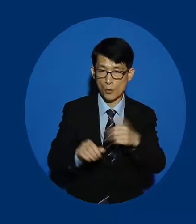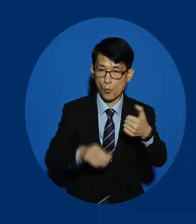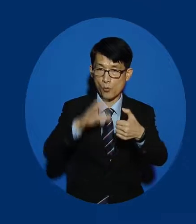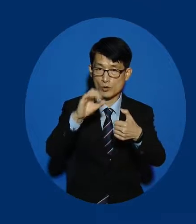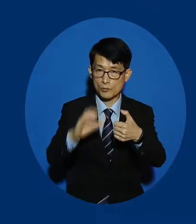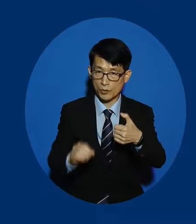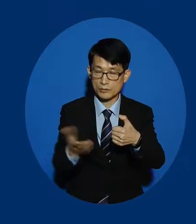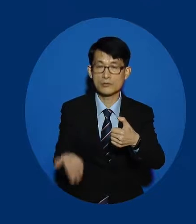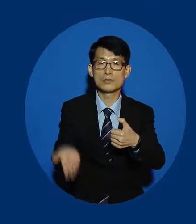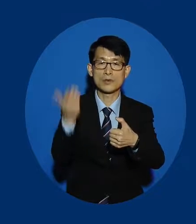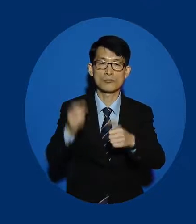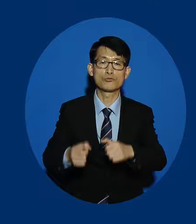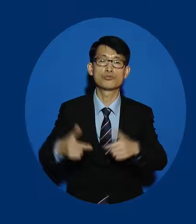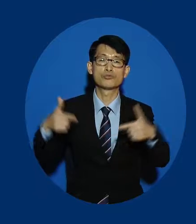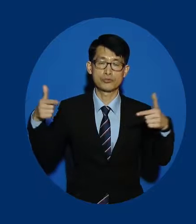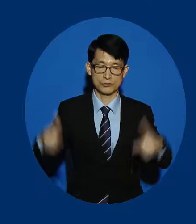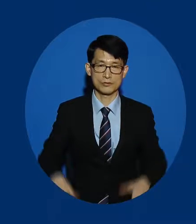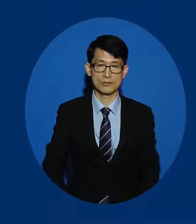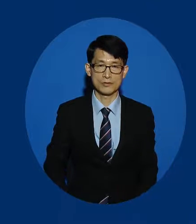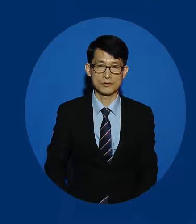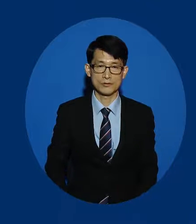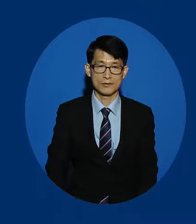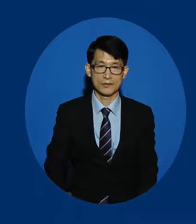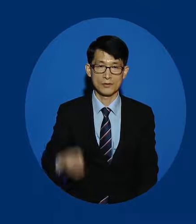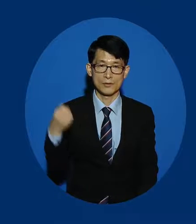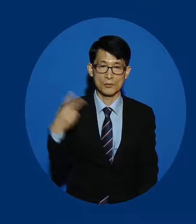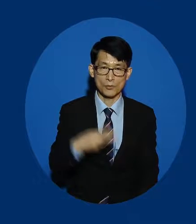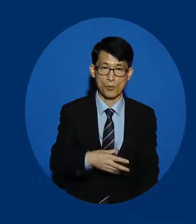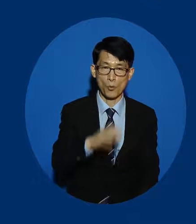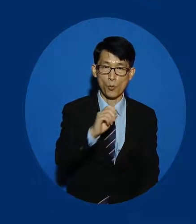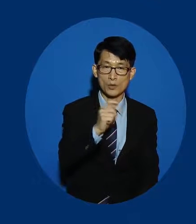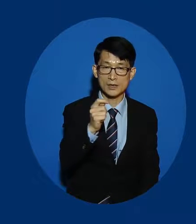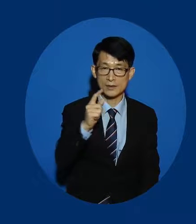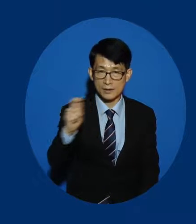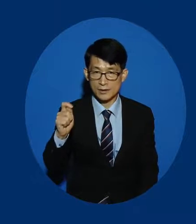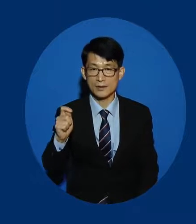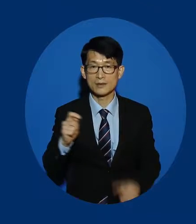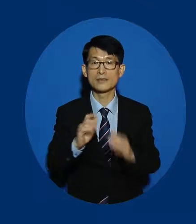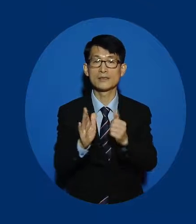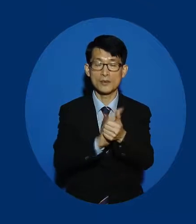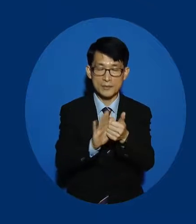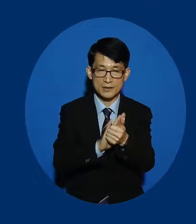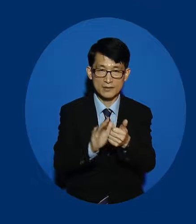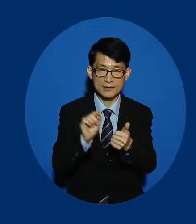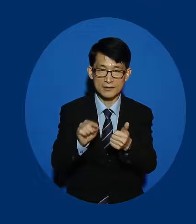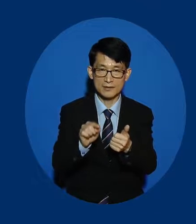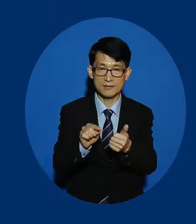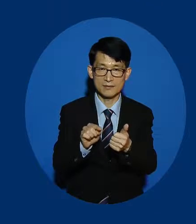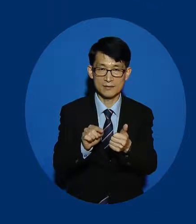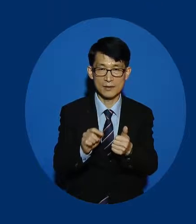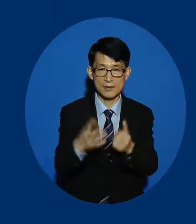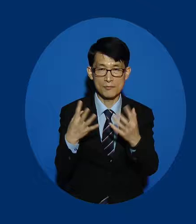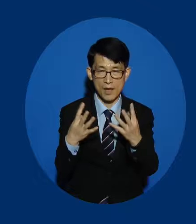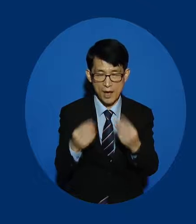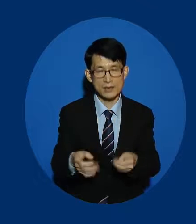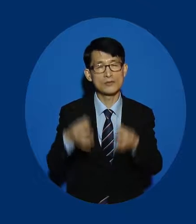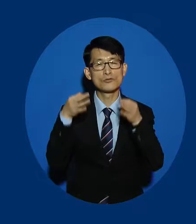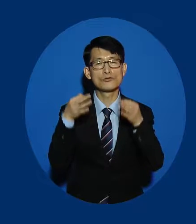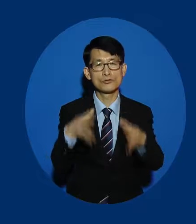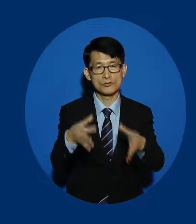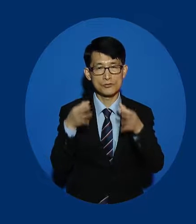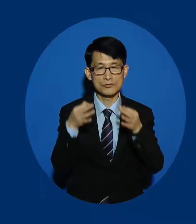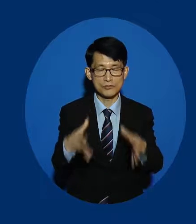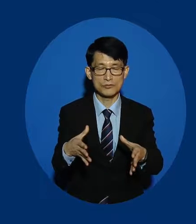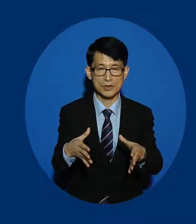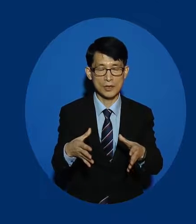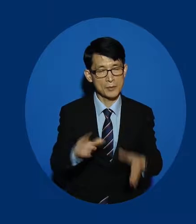국내에서도 이 그 OTT 서비스를 준비하는 업체들이 코로나19 이후에 굉장히 많은 투자들을 하고 있습니다. 뭐 이름만